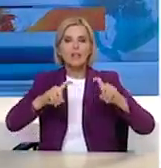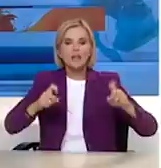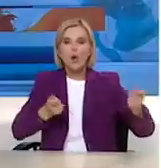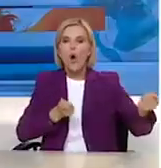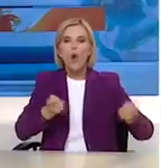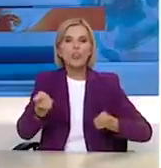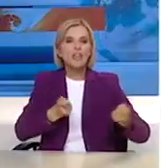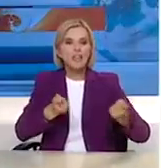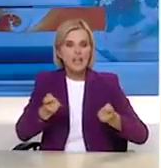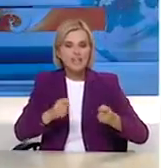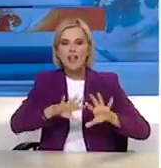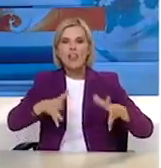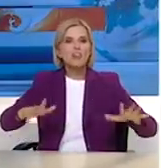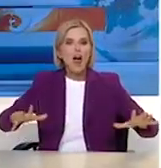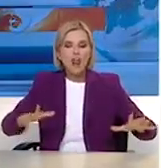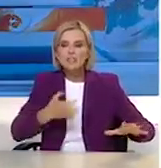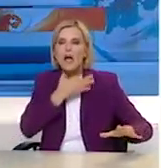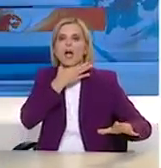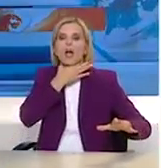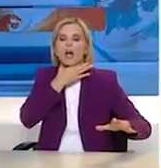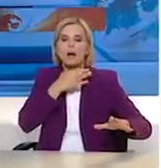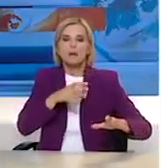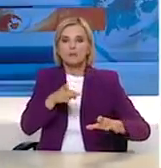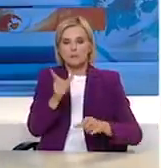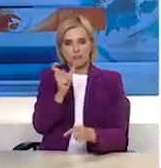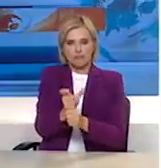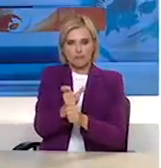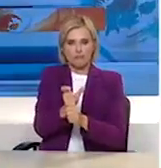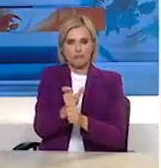διασώσεις και την παροχή πρώτων βοηθειών και εφαρμογή κάρπα σε θύματα?